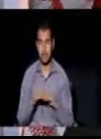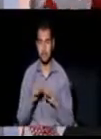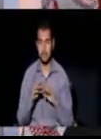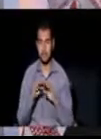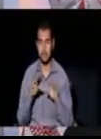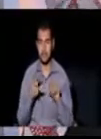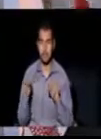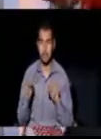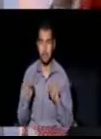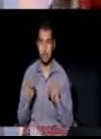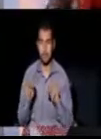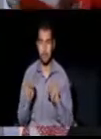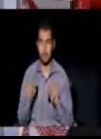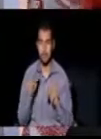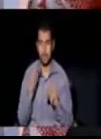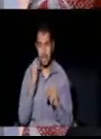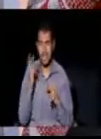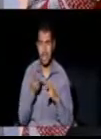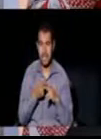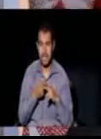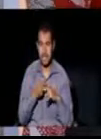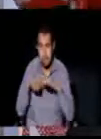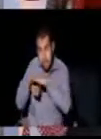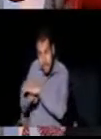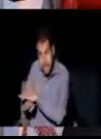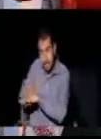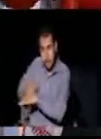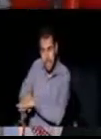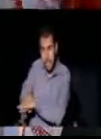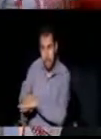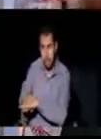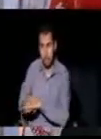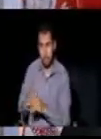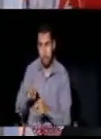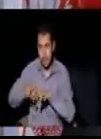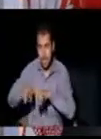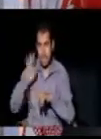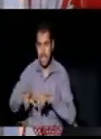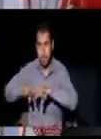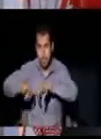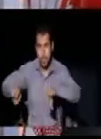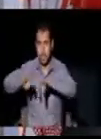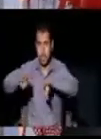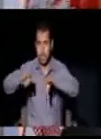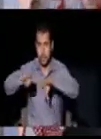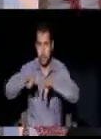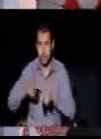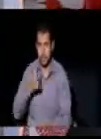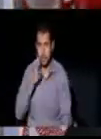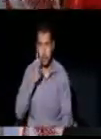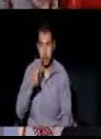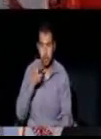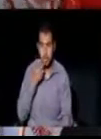كاننا متغلف علينا، مقفول علينا، محدش شايفنا، مش واضحين لسه، مش ما فيش حد شايف الصم، مش عارف